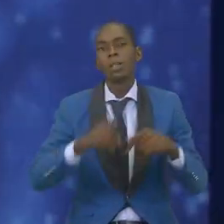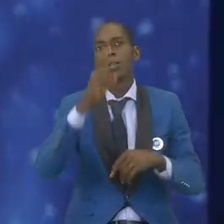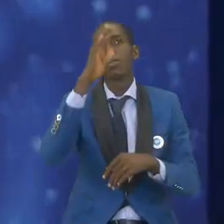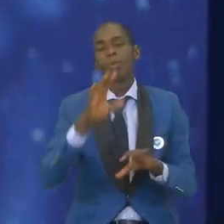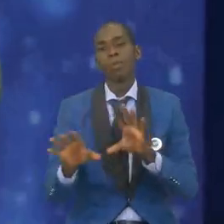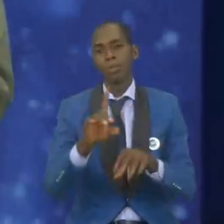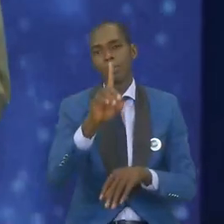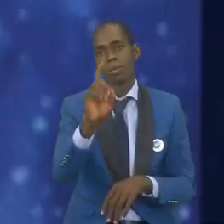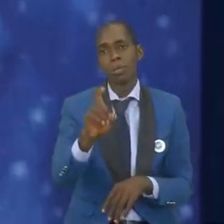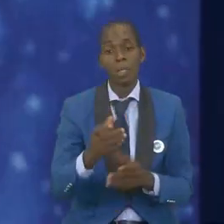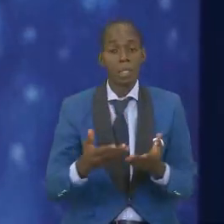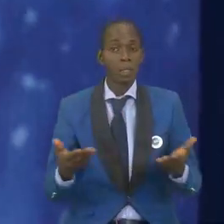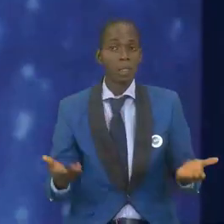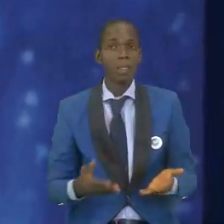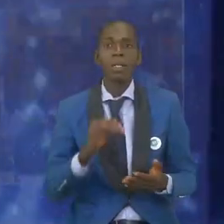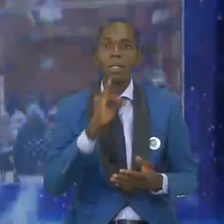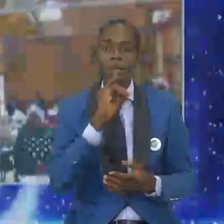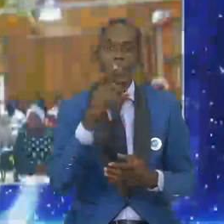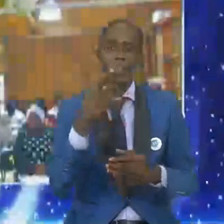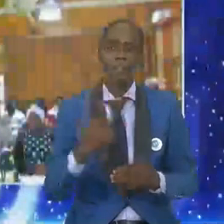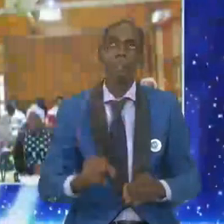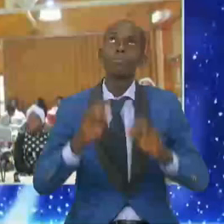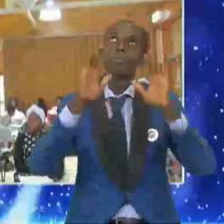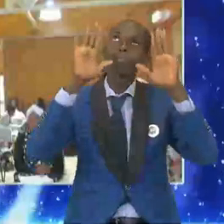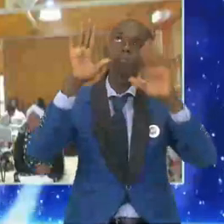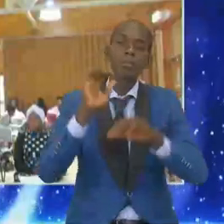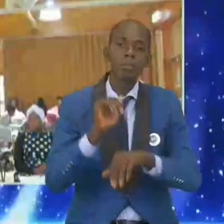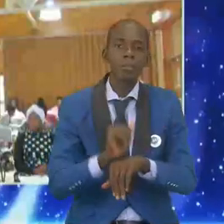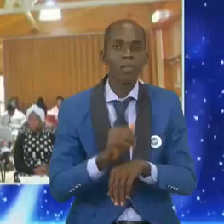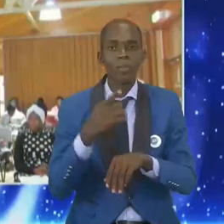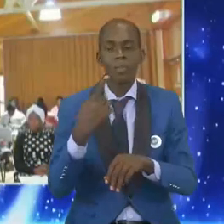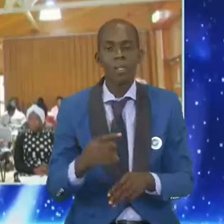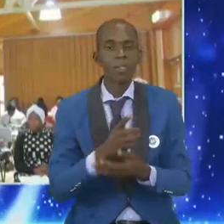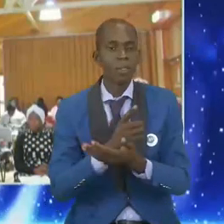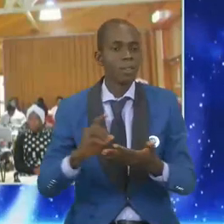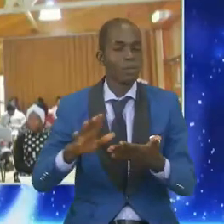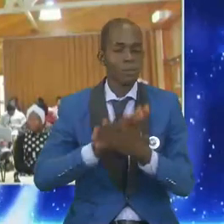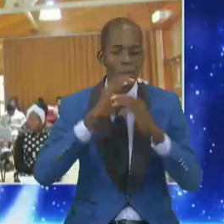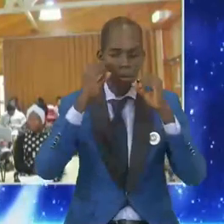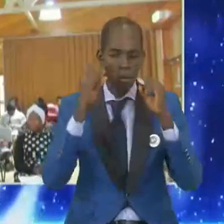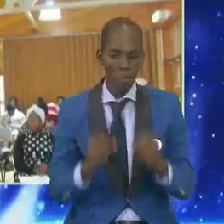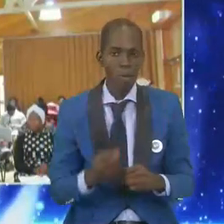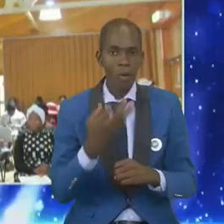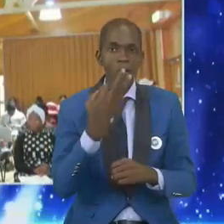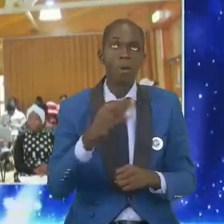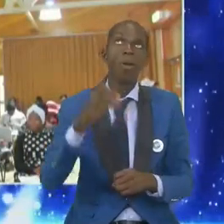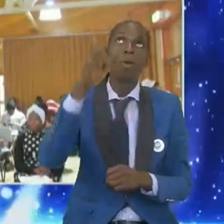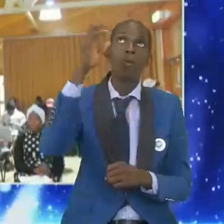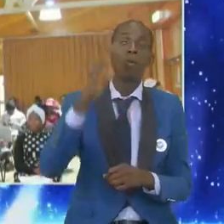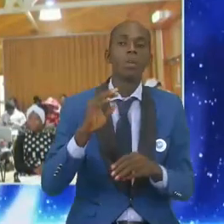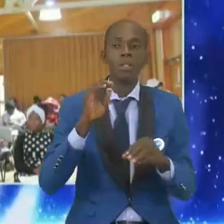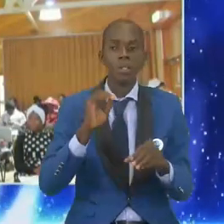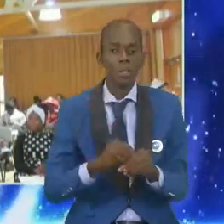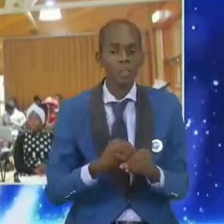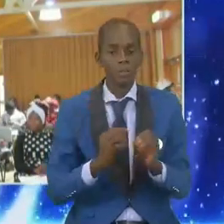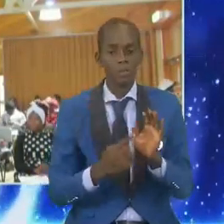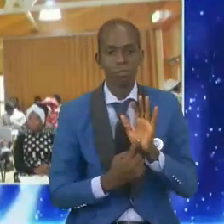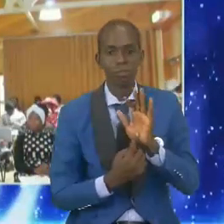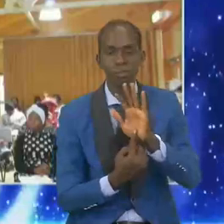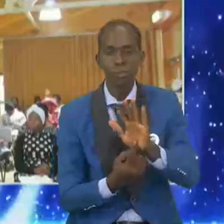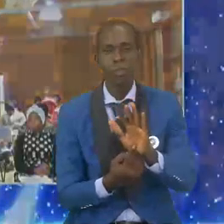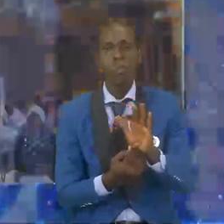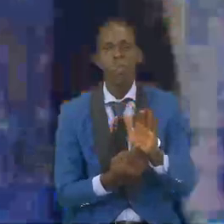nuit, qu'est-ce que Dieu ne peut-il plus faire? Voici la merveille, voici le miracle, voici la